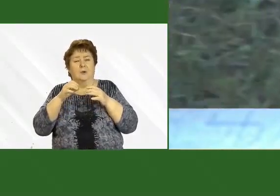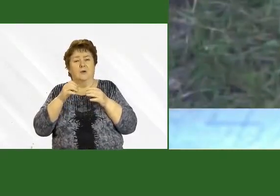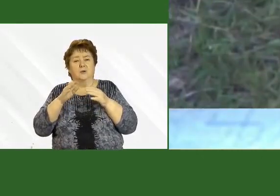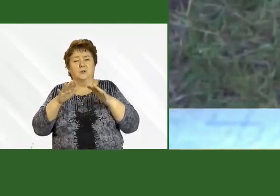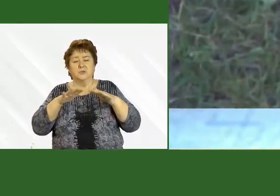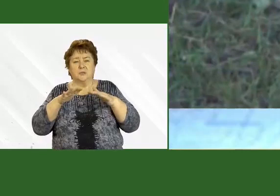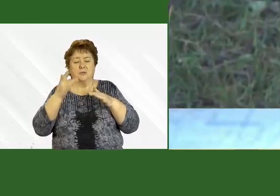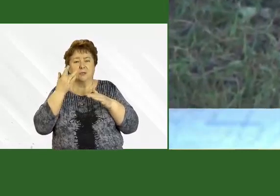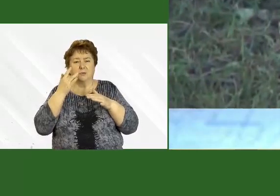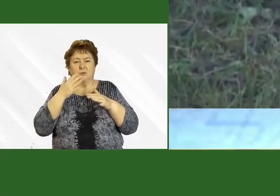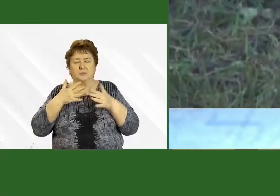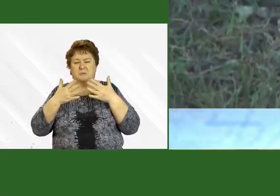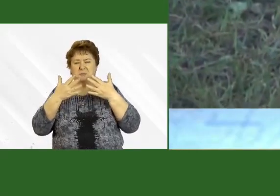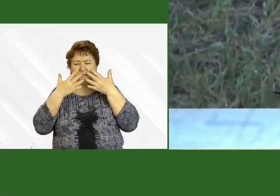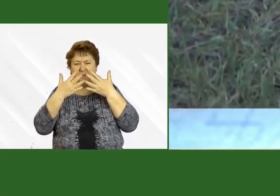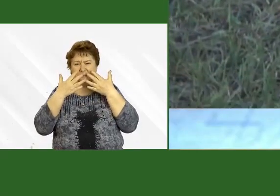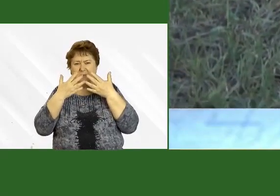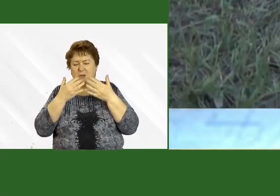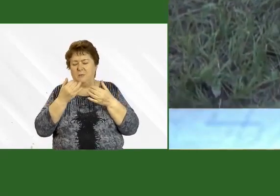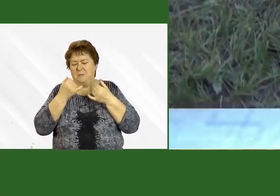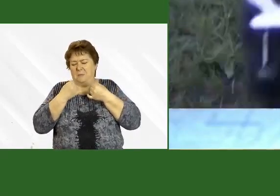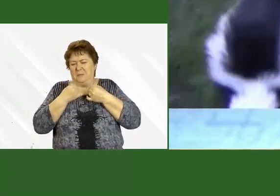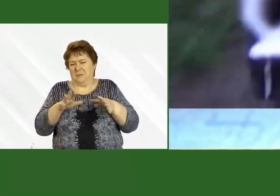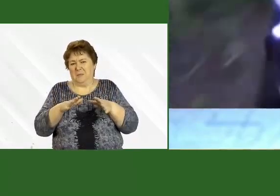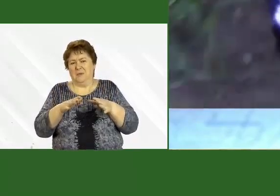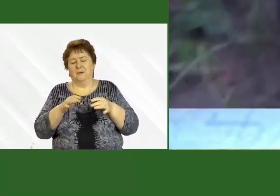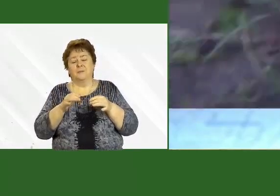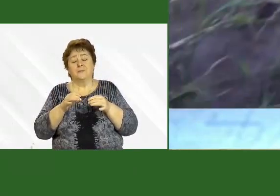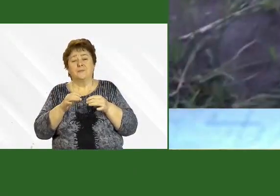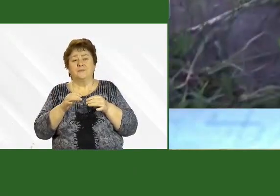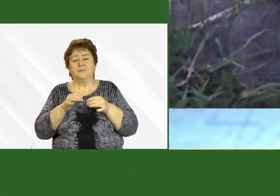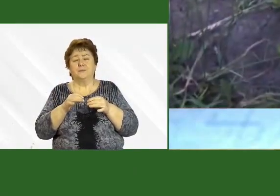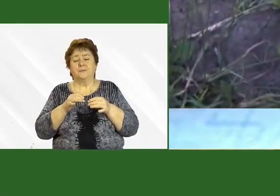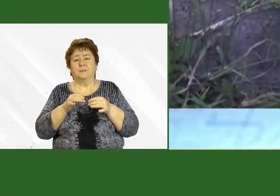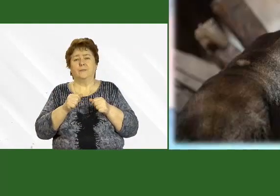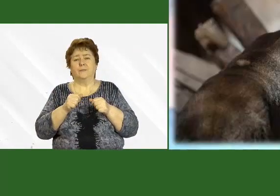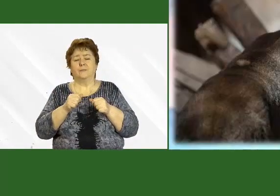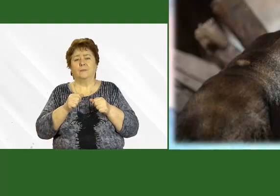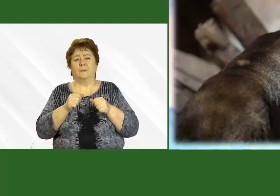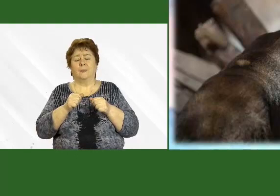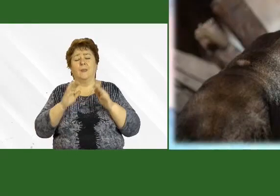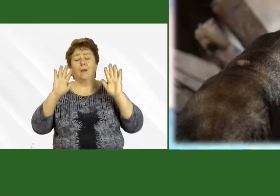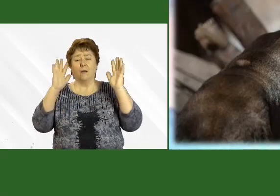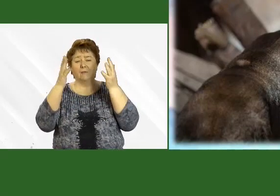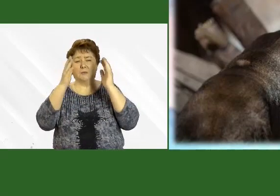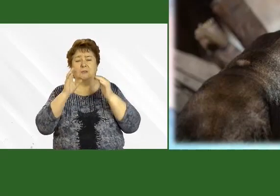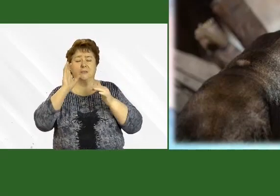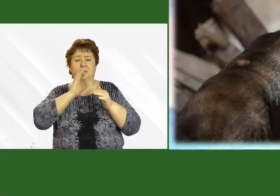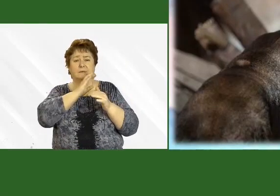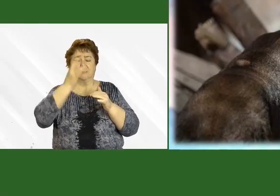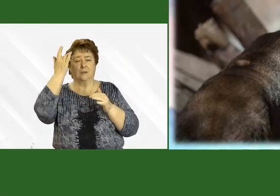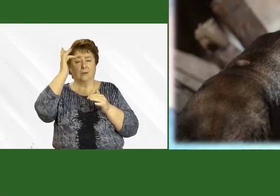имеющий сильный и совершенно непереносимой запах в лесах северной